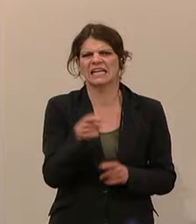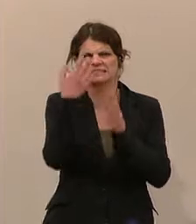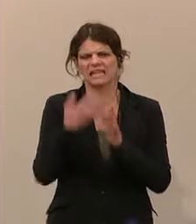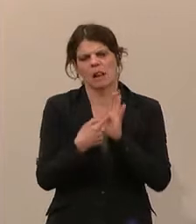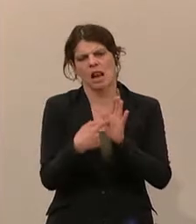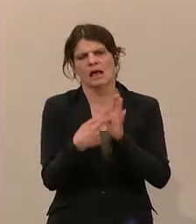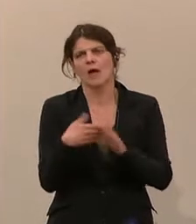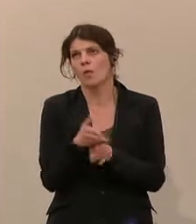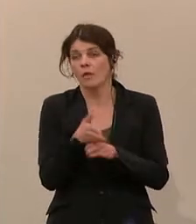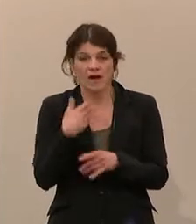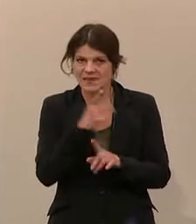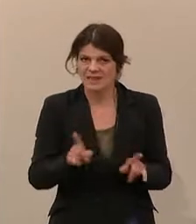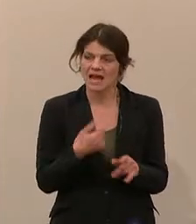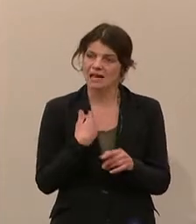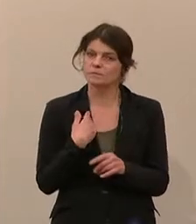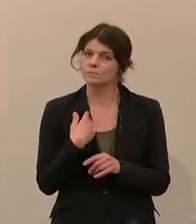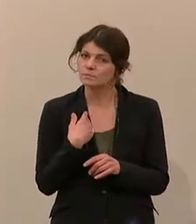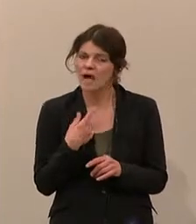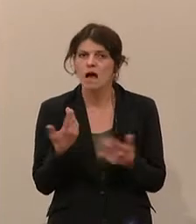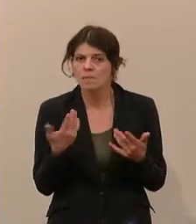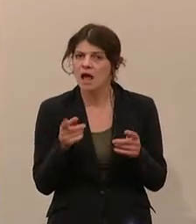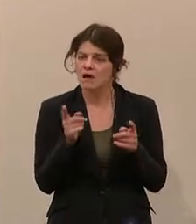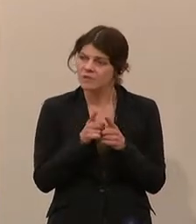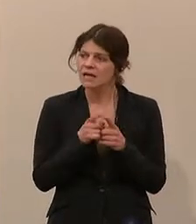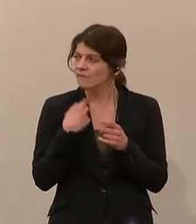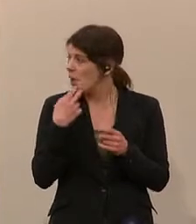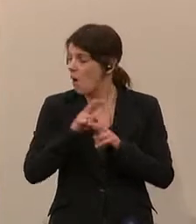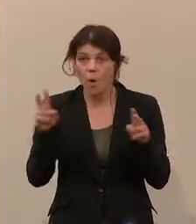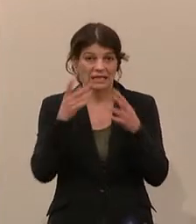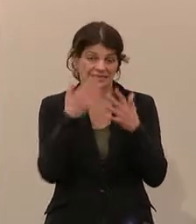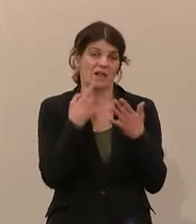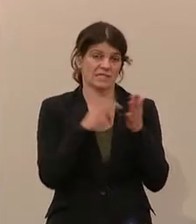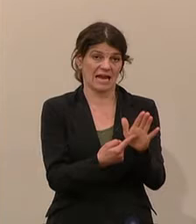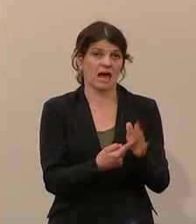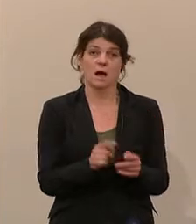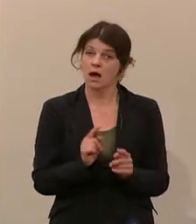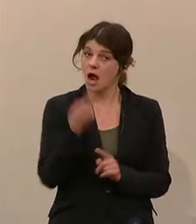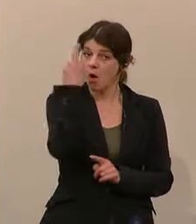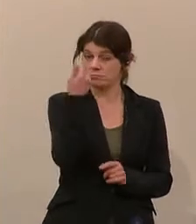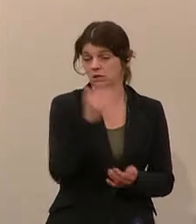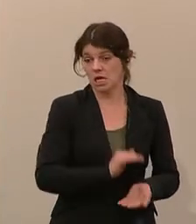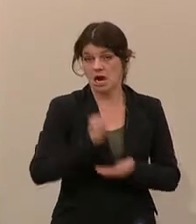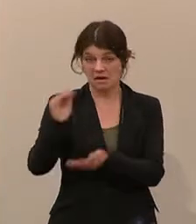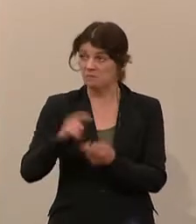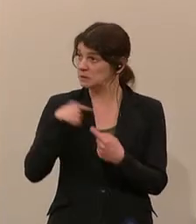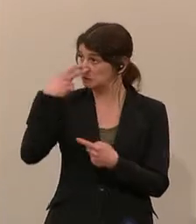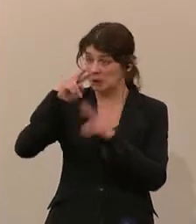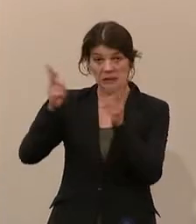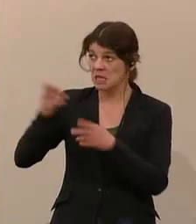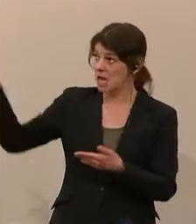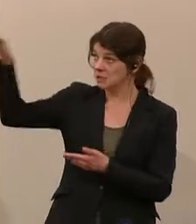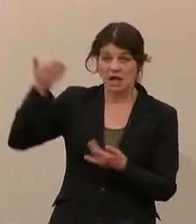hier zu bombardieren, sondern möglichst ohne Zahlen auszukommen. Sehr, sehr hohe Beträge im internationalen Vergleich.